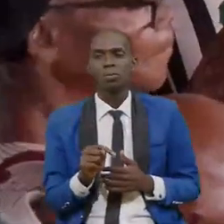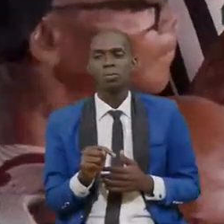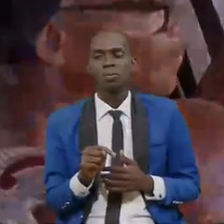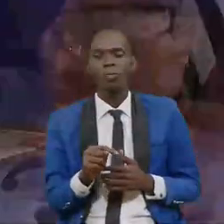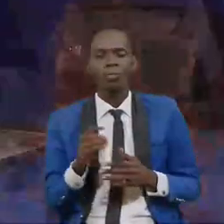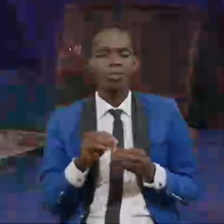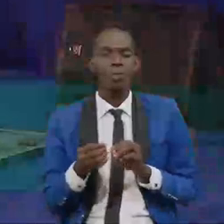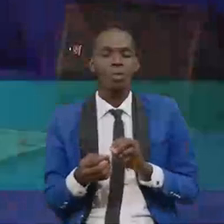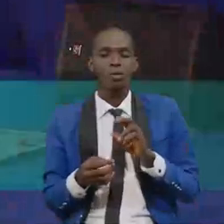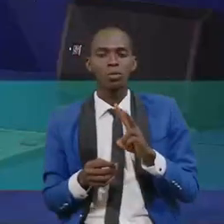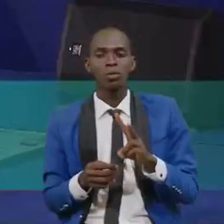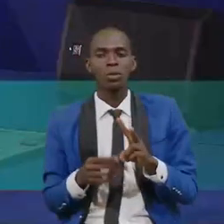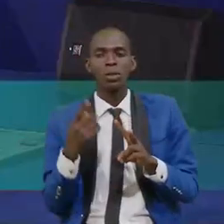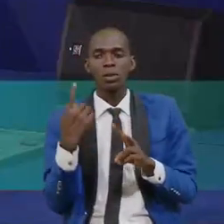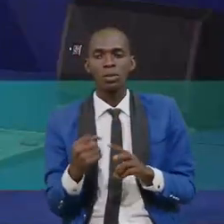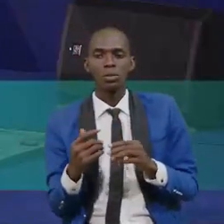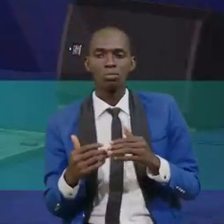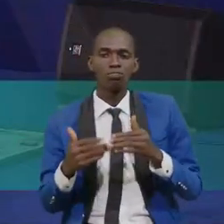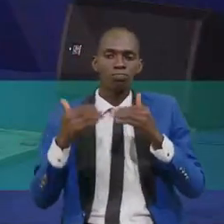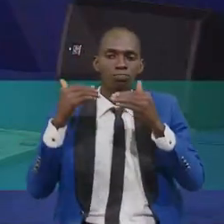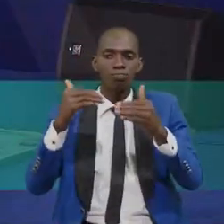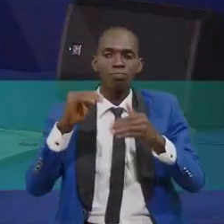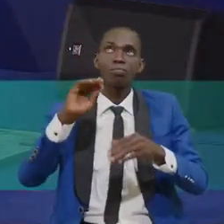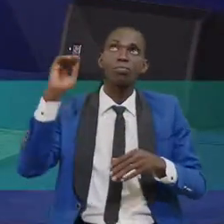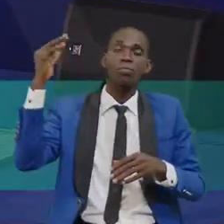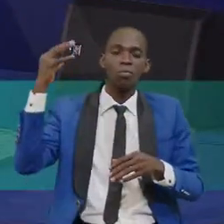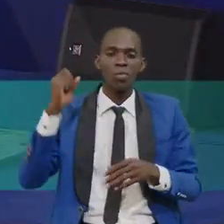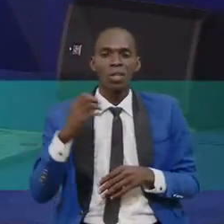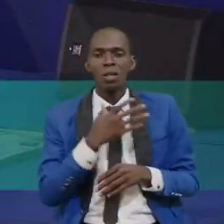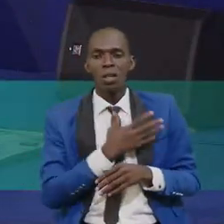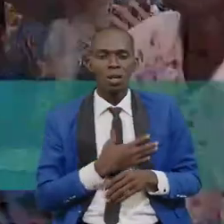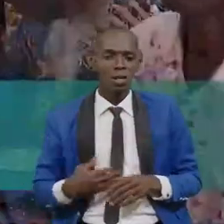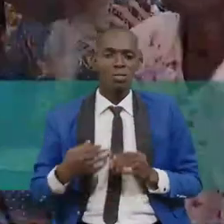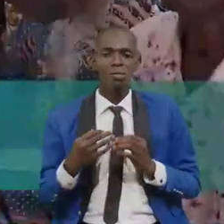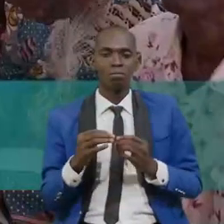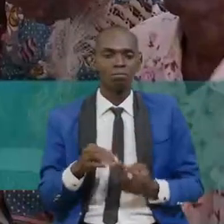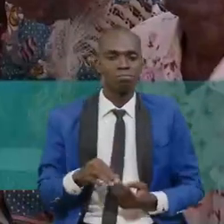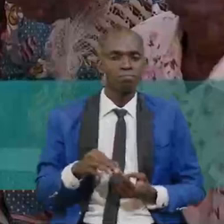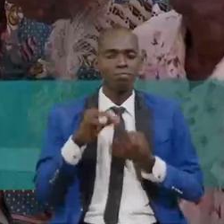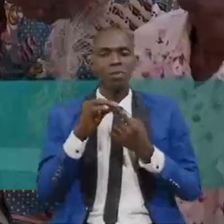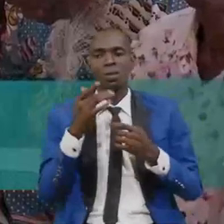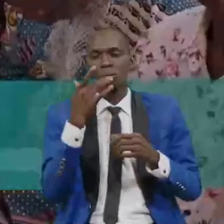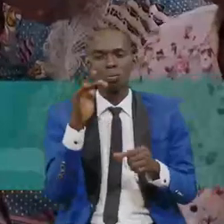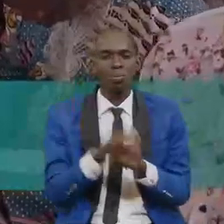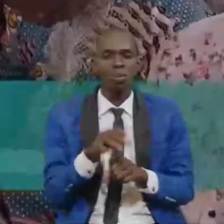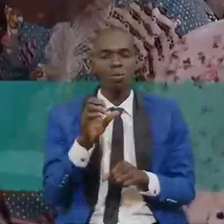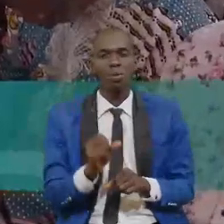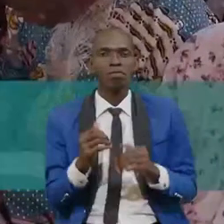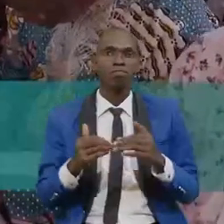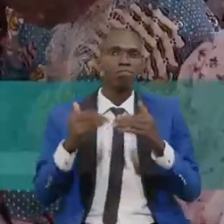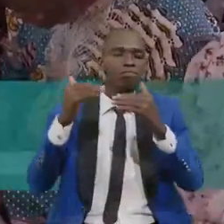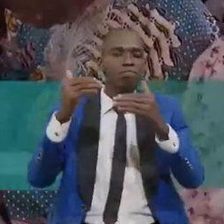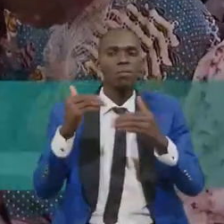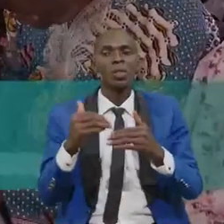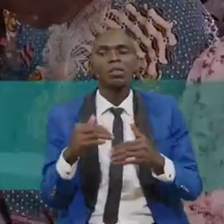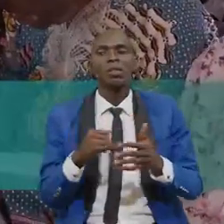les vastes promesses gracieuses et particulières. Vaste, vaste. Ce